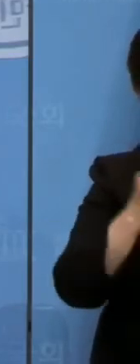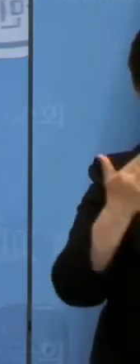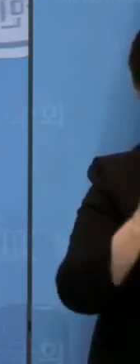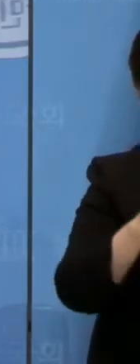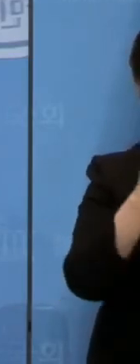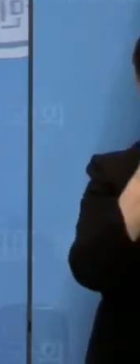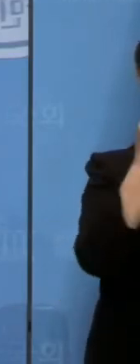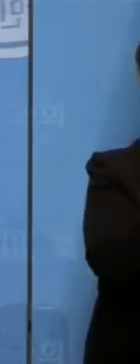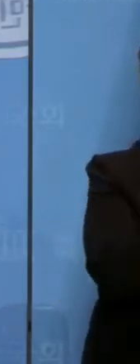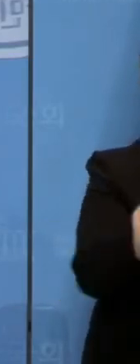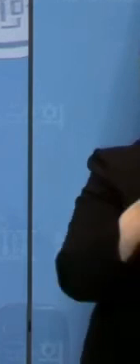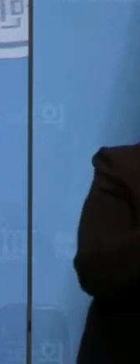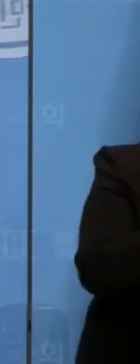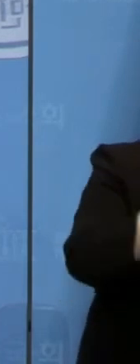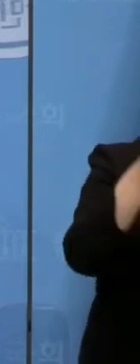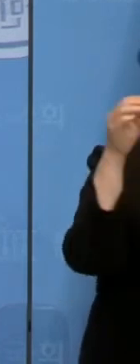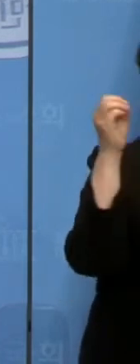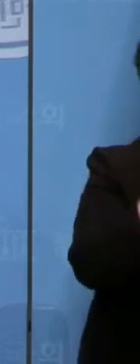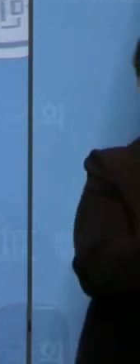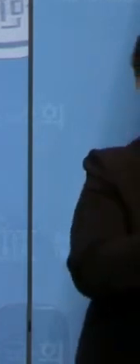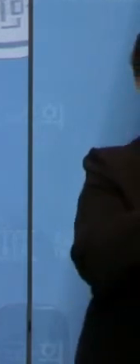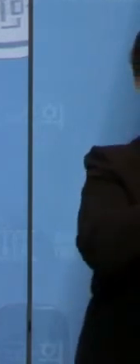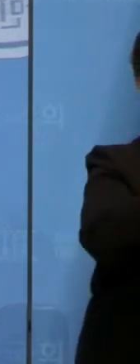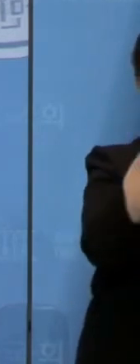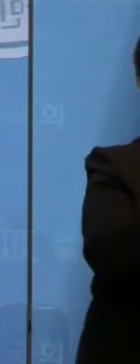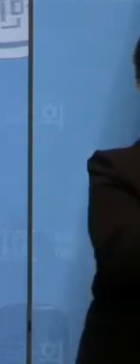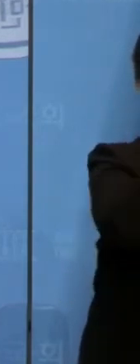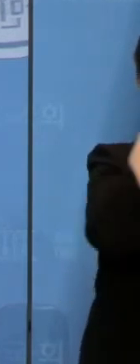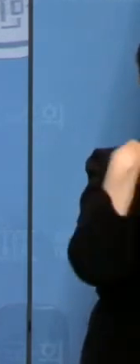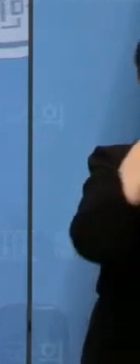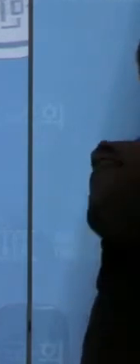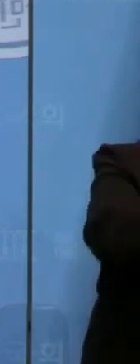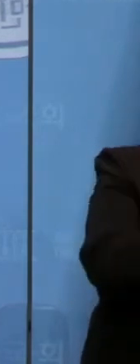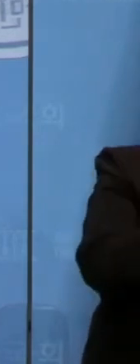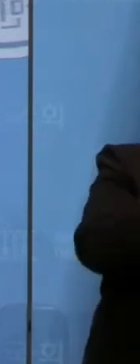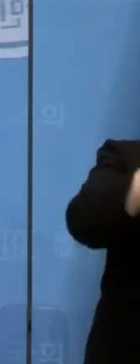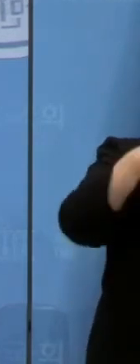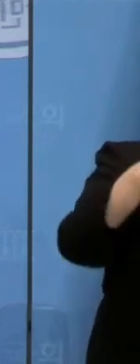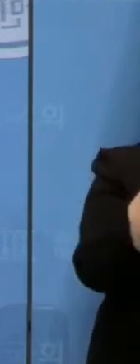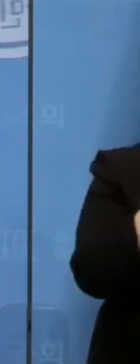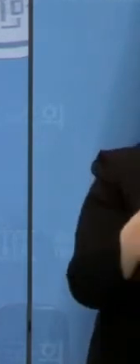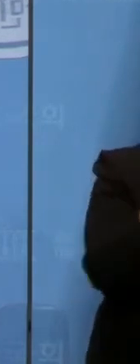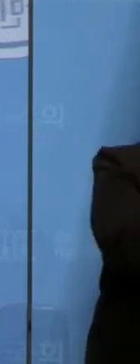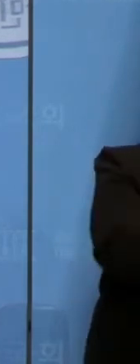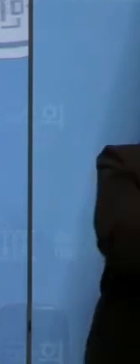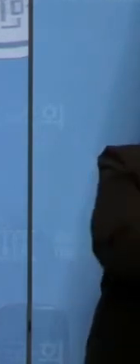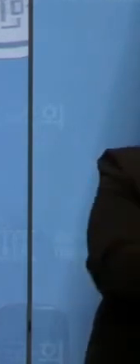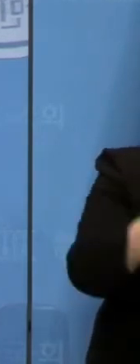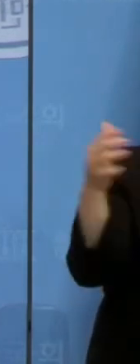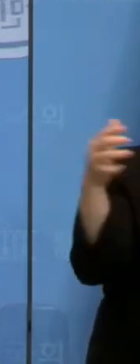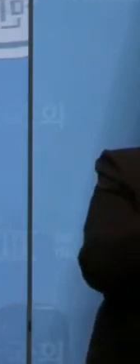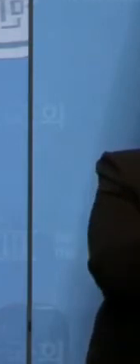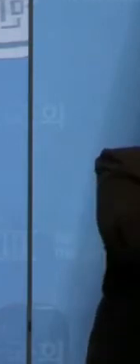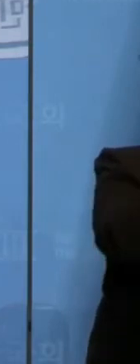대한 설득과 압박, 정통성 있는 정부의 승인, 난민 문제 등을 포괄적으로 다뤄야 합니다.